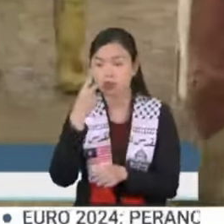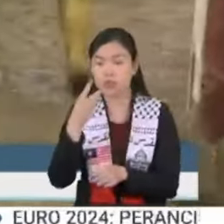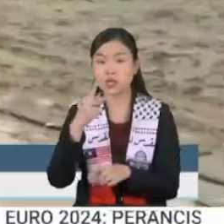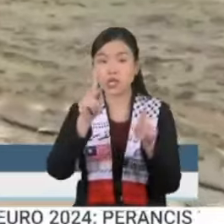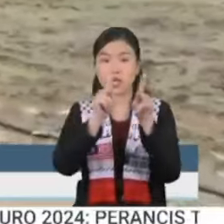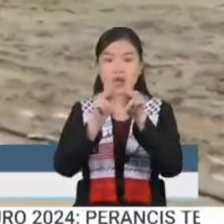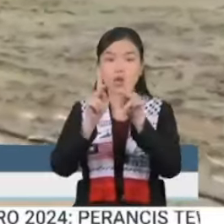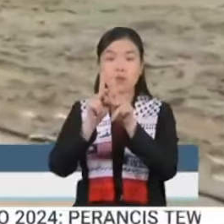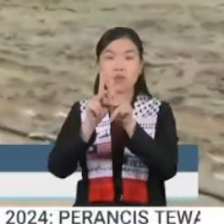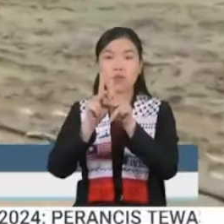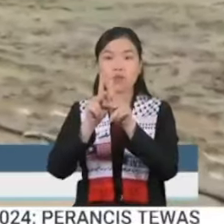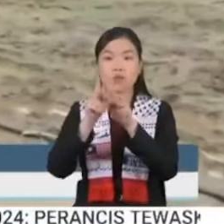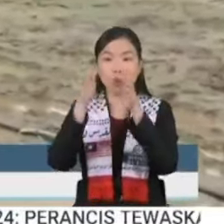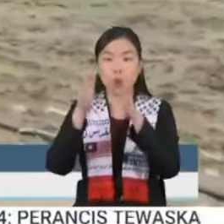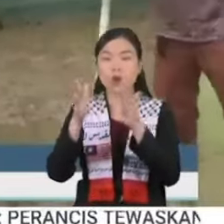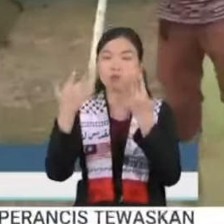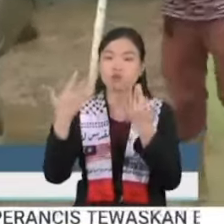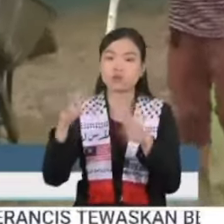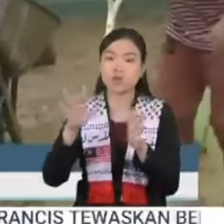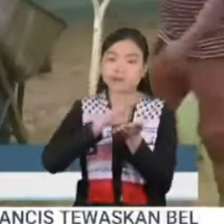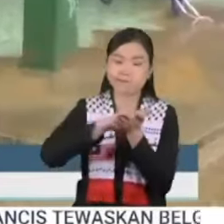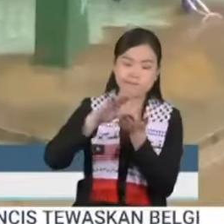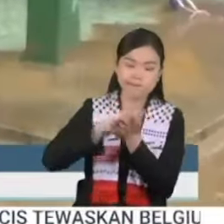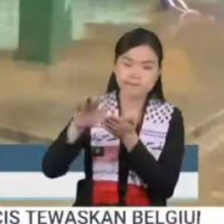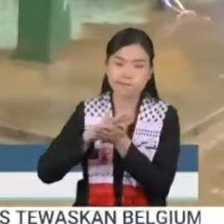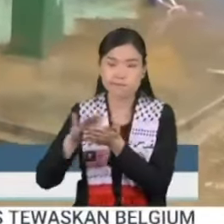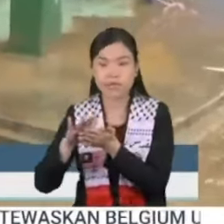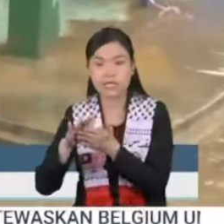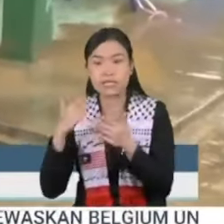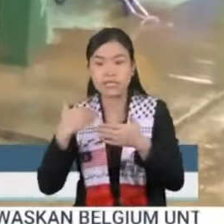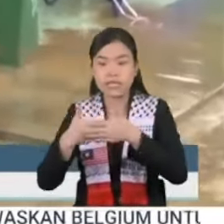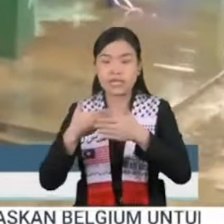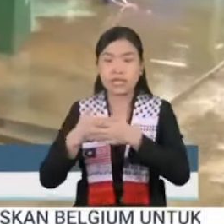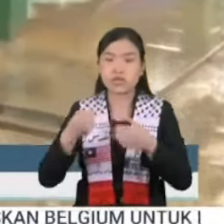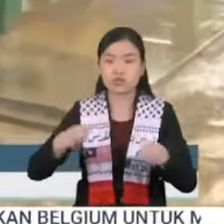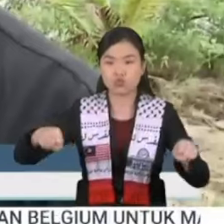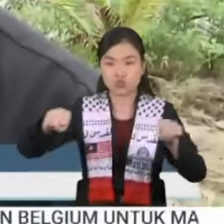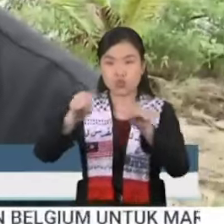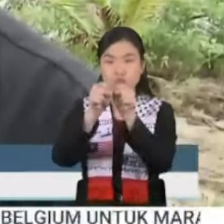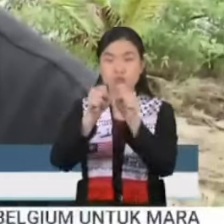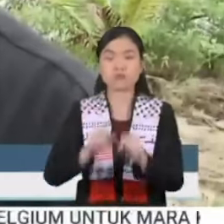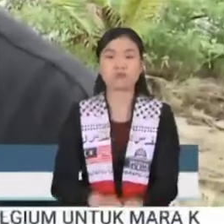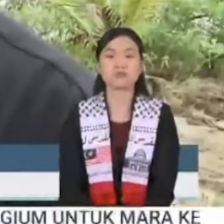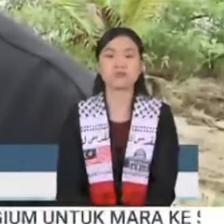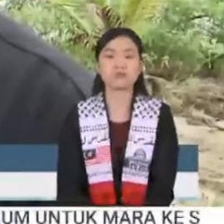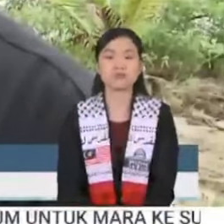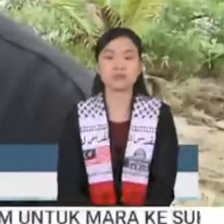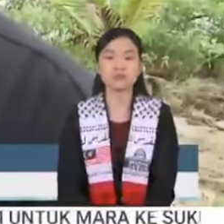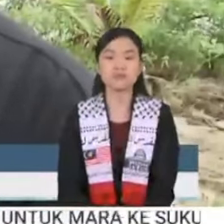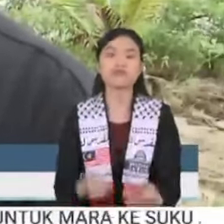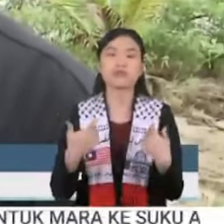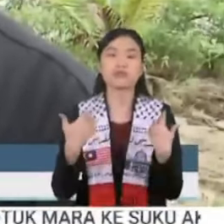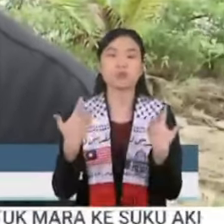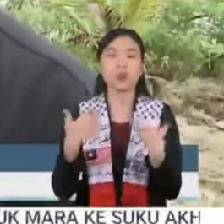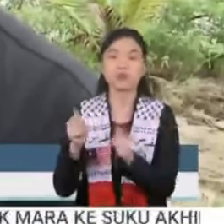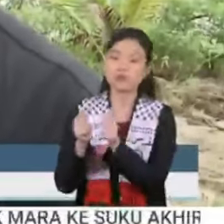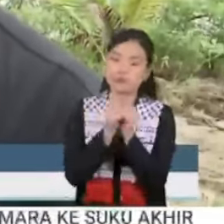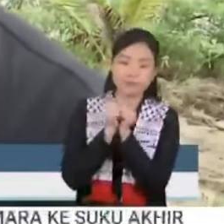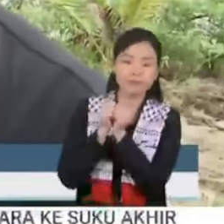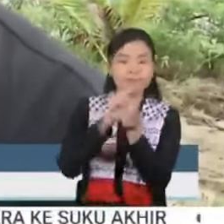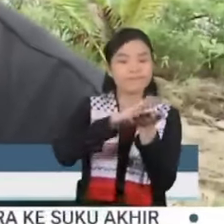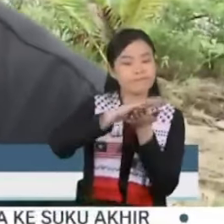bergotong royong membersihkan mendapan sisa banjir di perkarangan surau. Kita mengadakan majlis gotong royong di